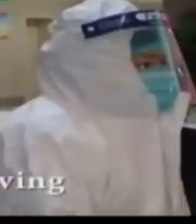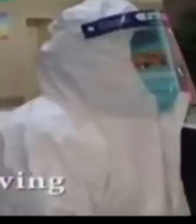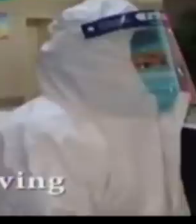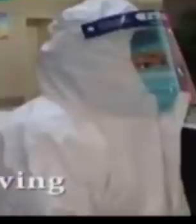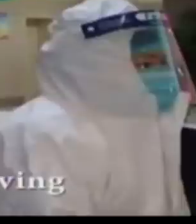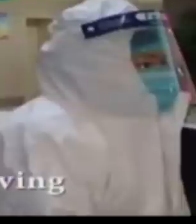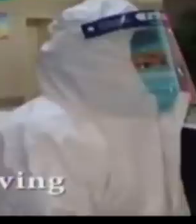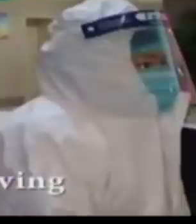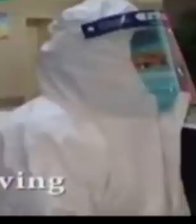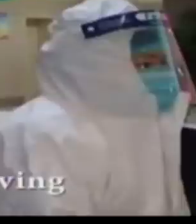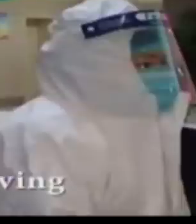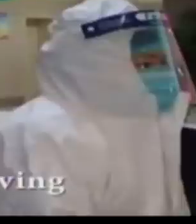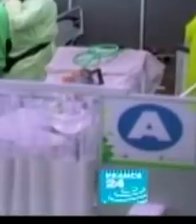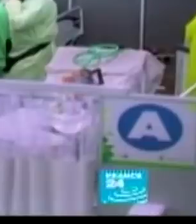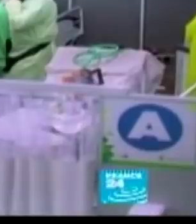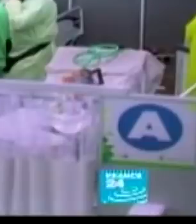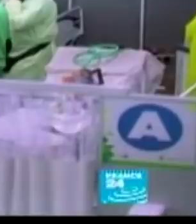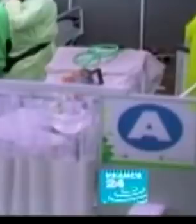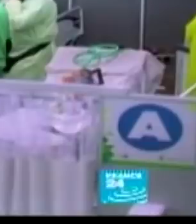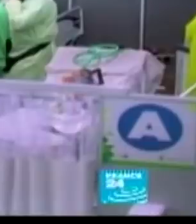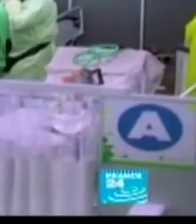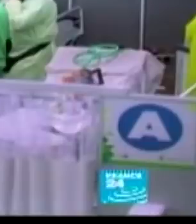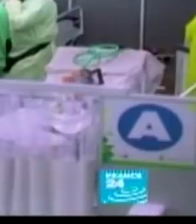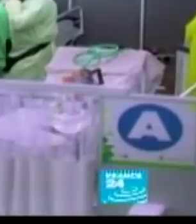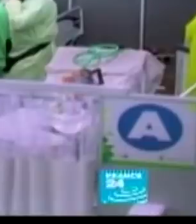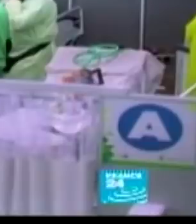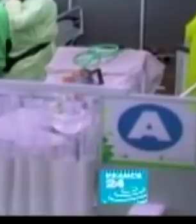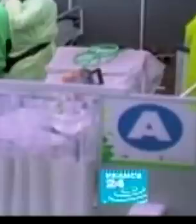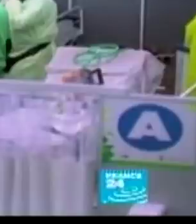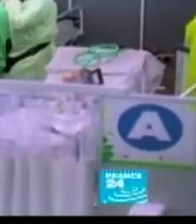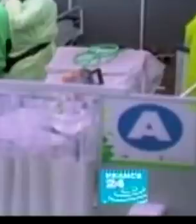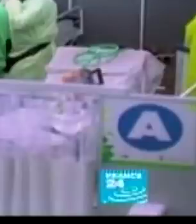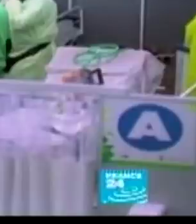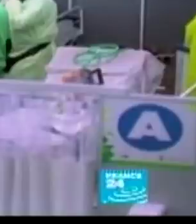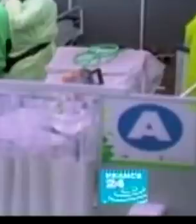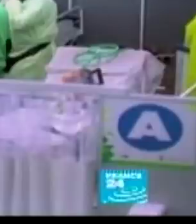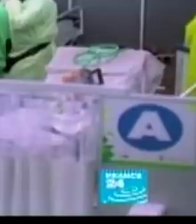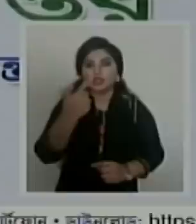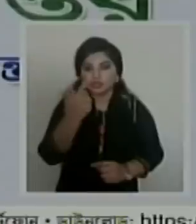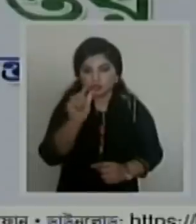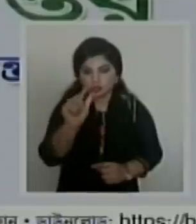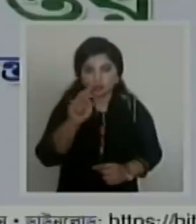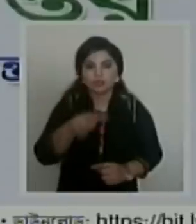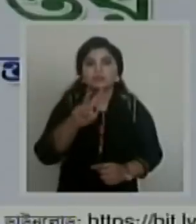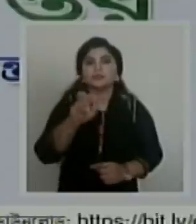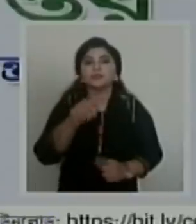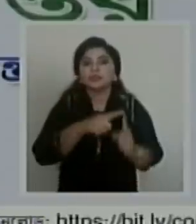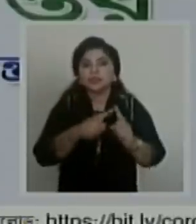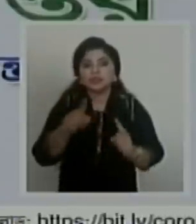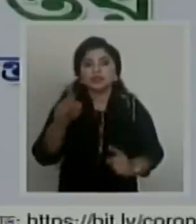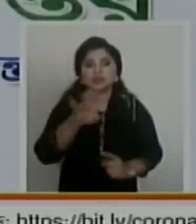দাঁড়িয়েছে 9,23,000-এরও বেশি, একদিনে মারা গেছে 1,282 জন। আসসালামু